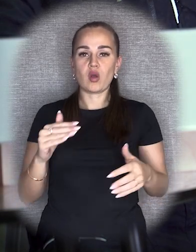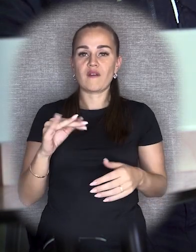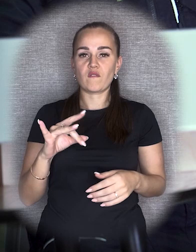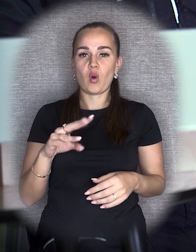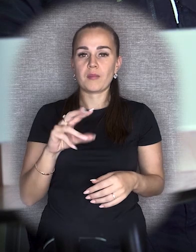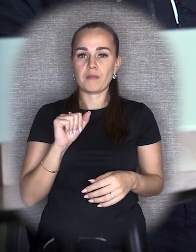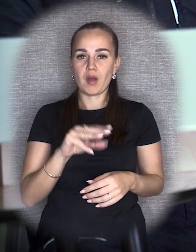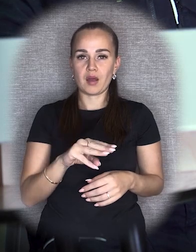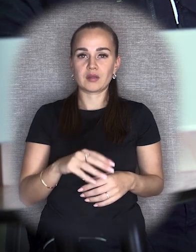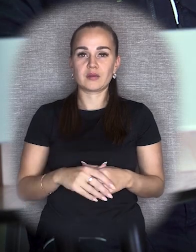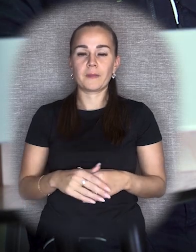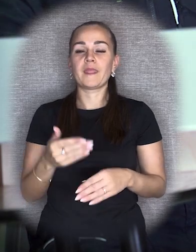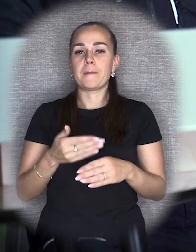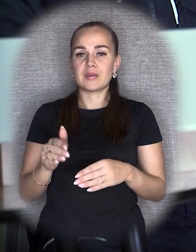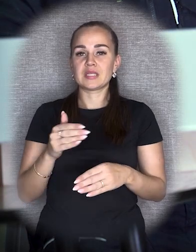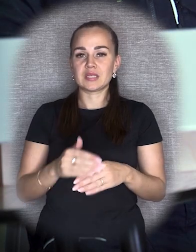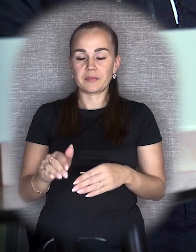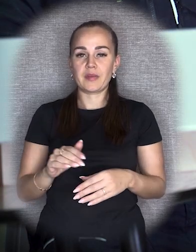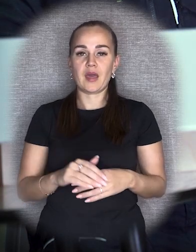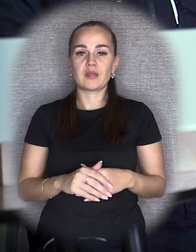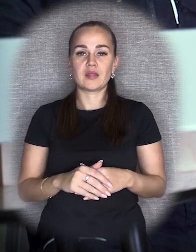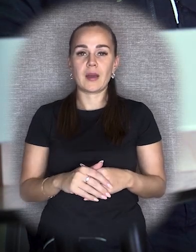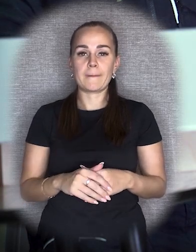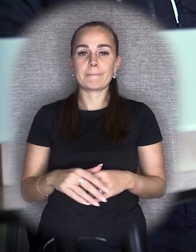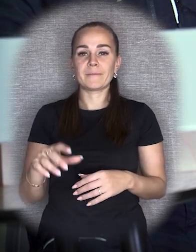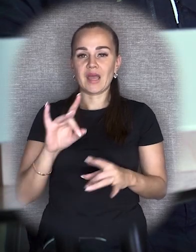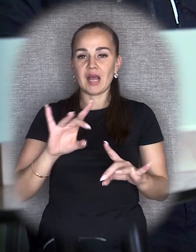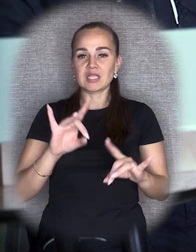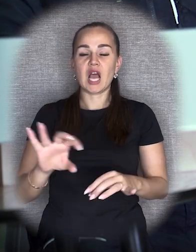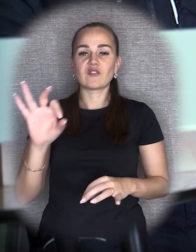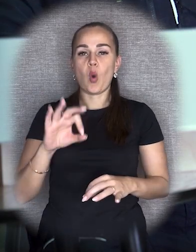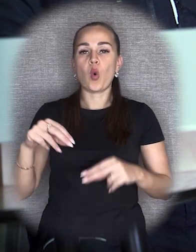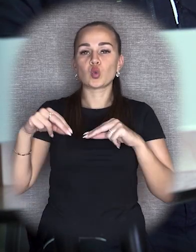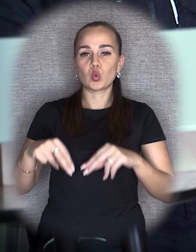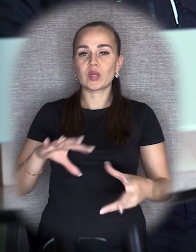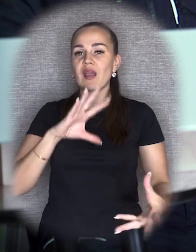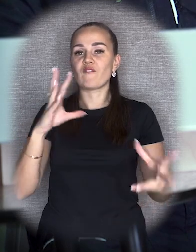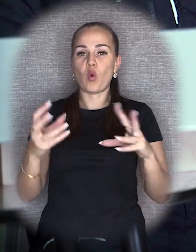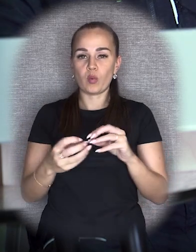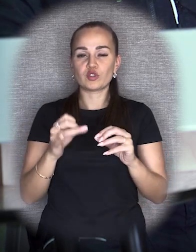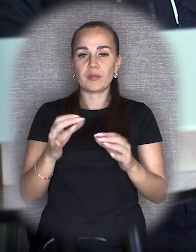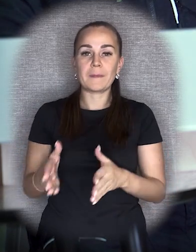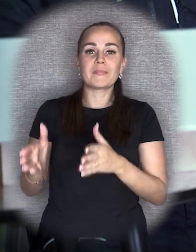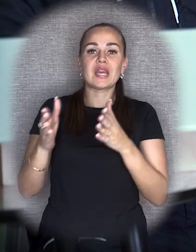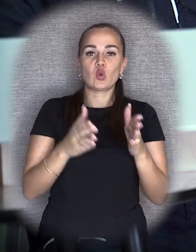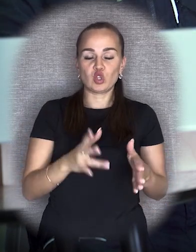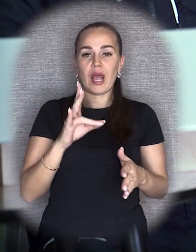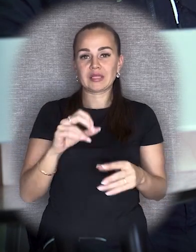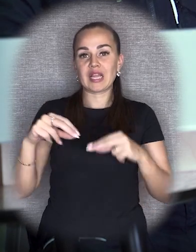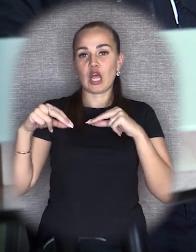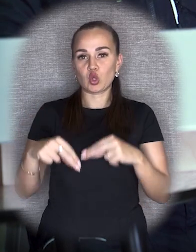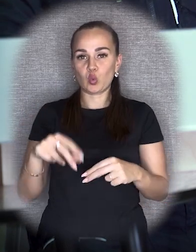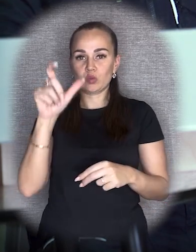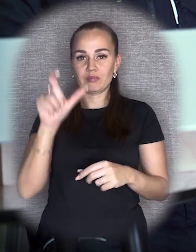формат». Вот, постепенно мы, говоря о труде в общем, переключаемся на труд